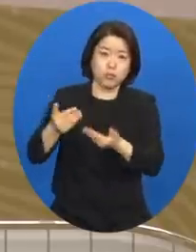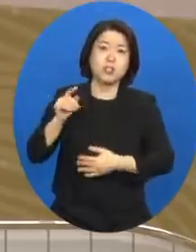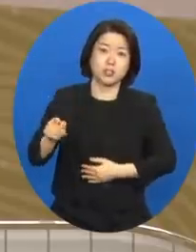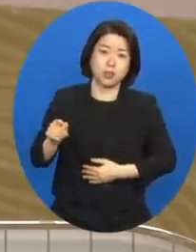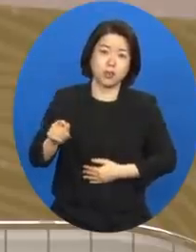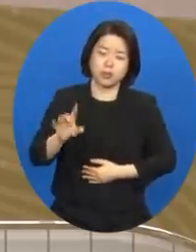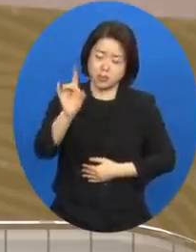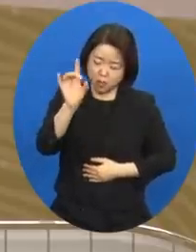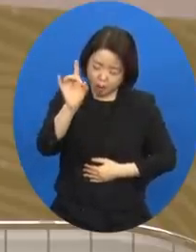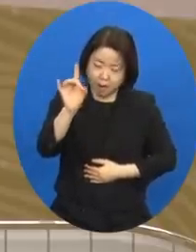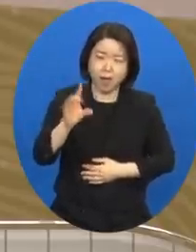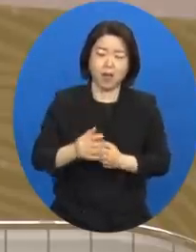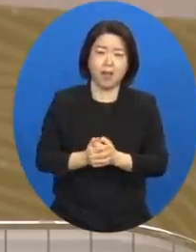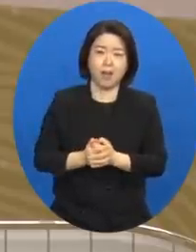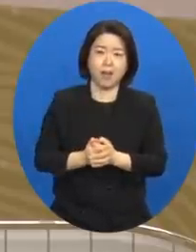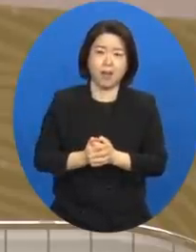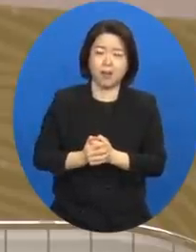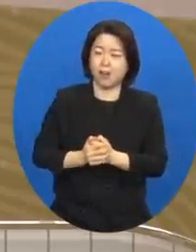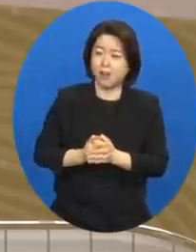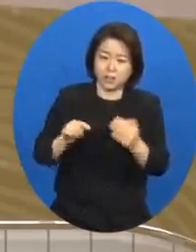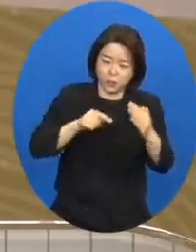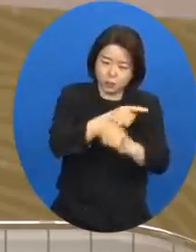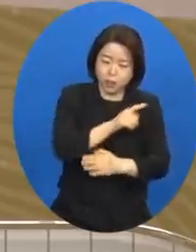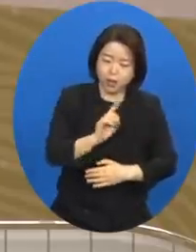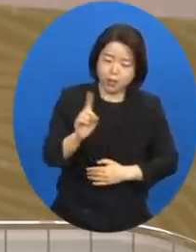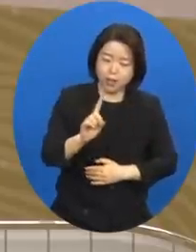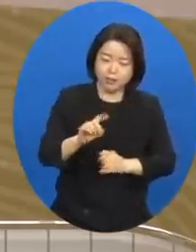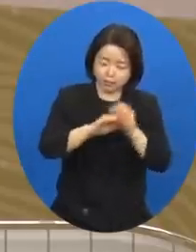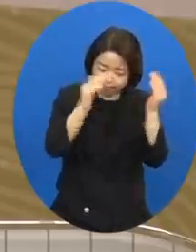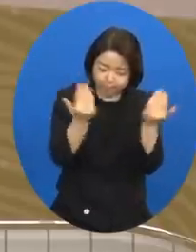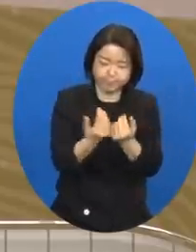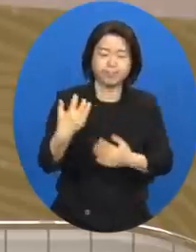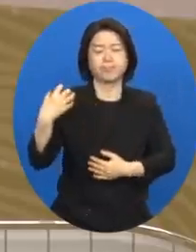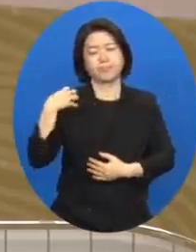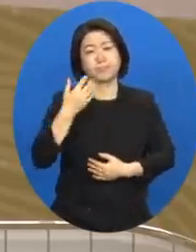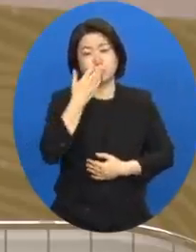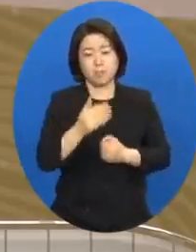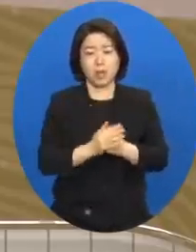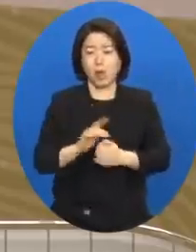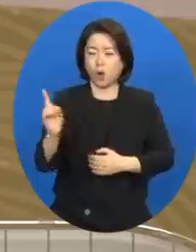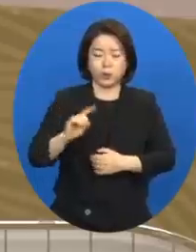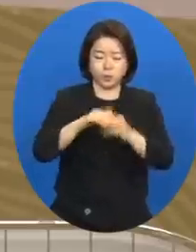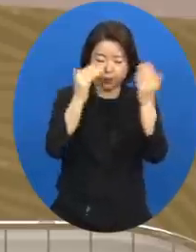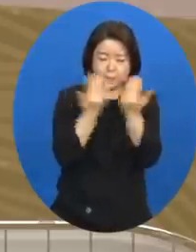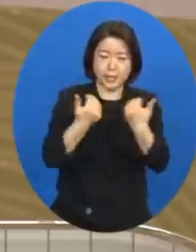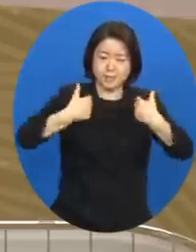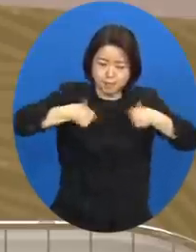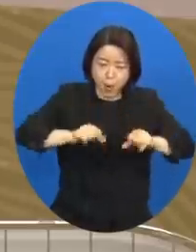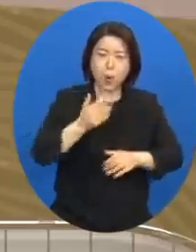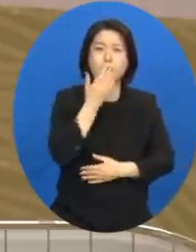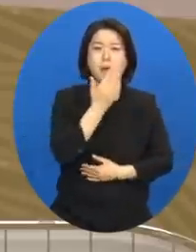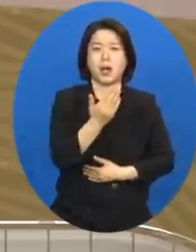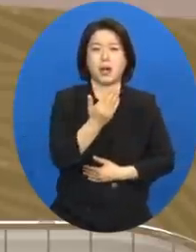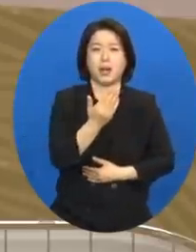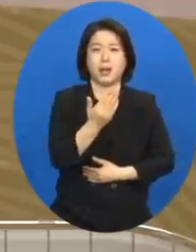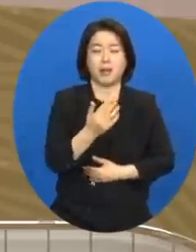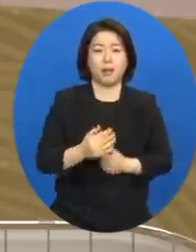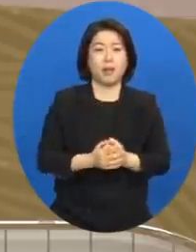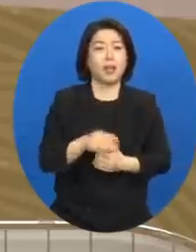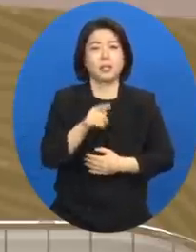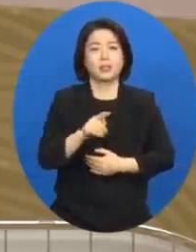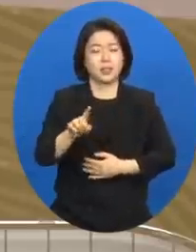그거 하나면 어떤 것도 저는 감당할 수 있을 것 같고 어떤 것도 다 포기할 수 있을 것 같았어요.